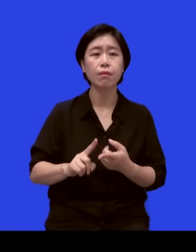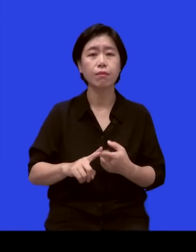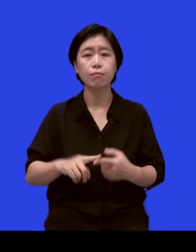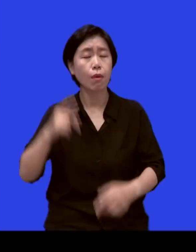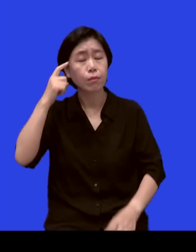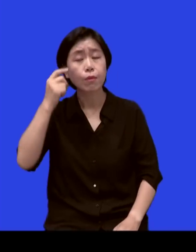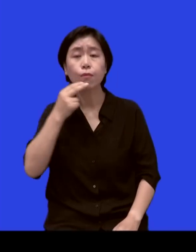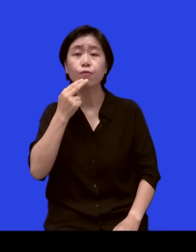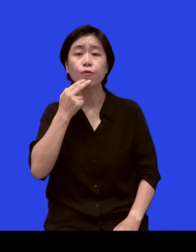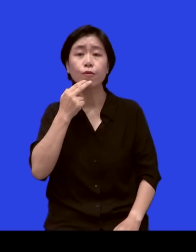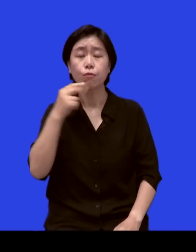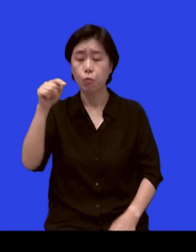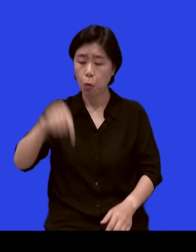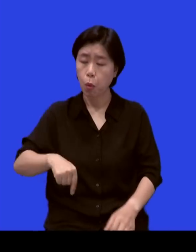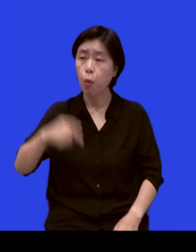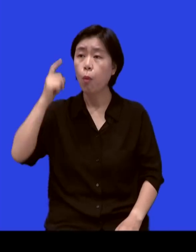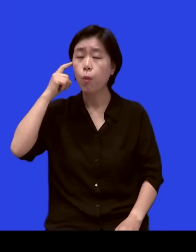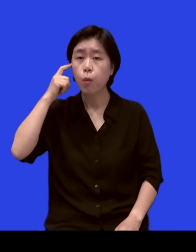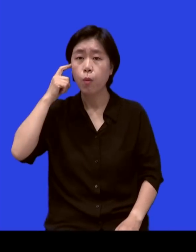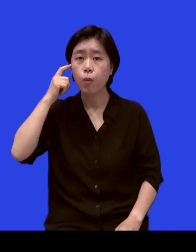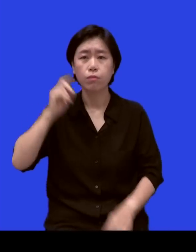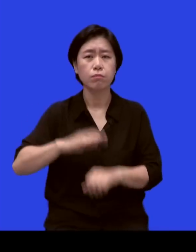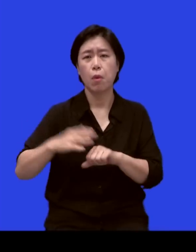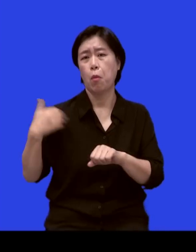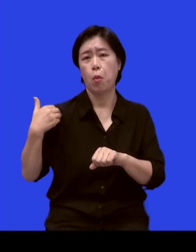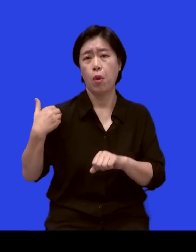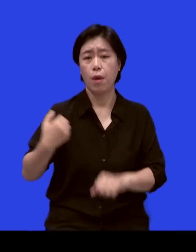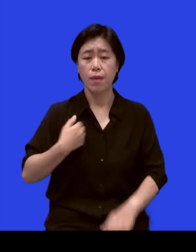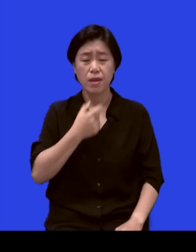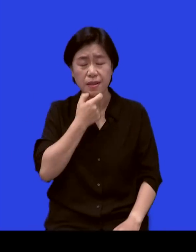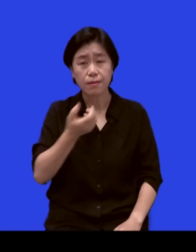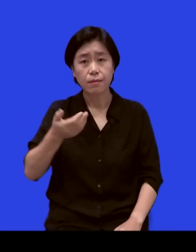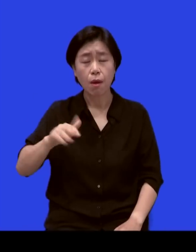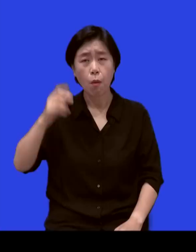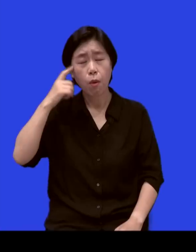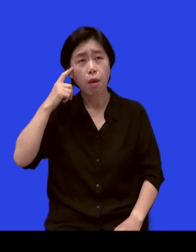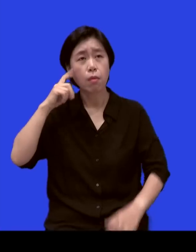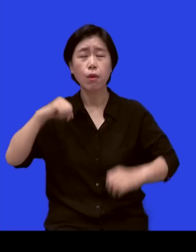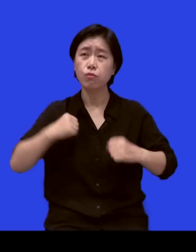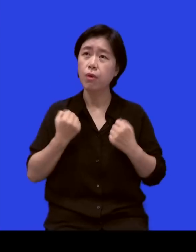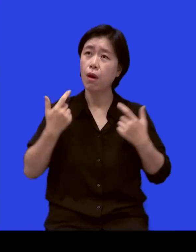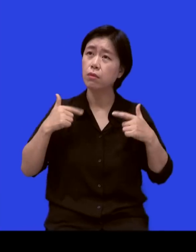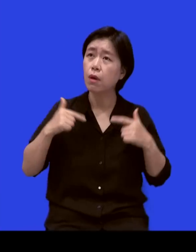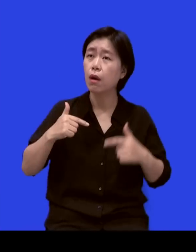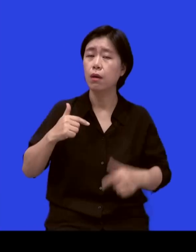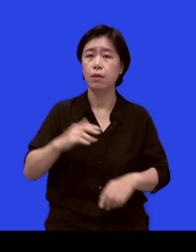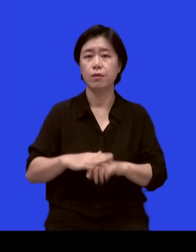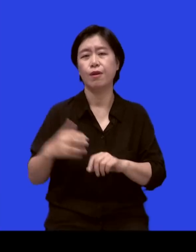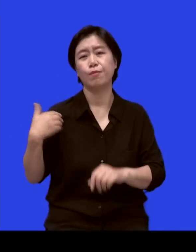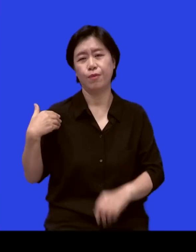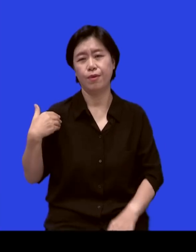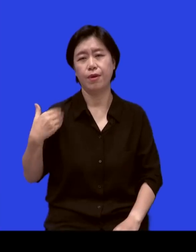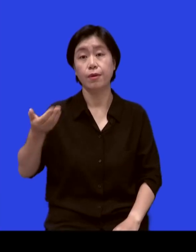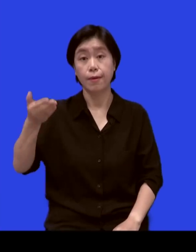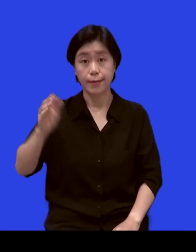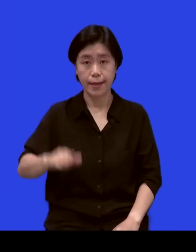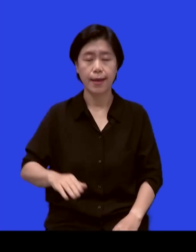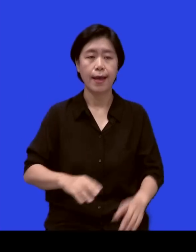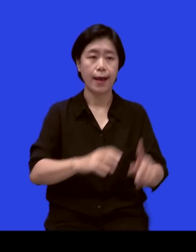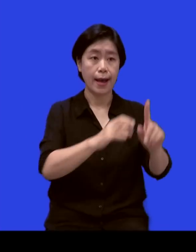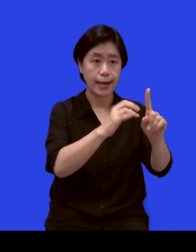내가 이거 여기 와 있지? 내가 왜 싫으면서 여기 이거 하고 있지? 그런데 그렇게 한 명씩